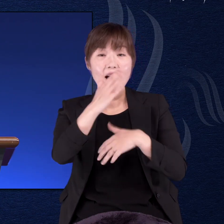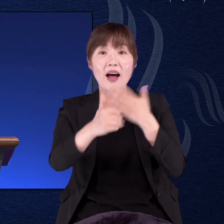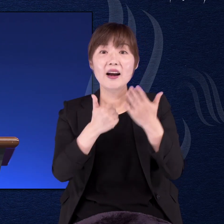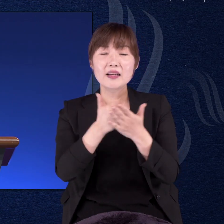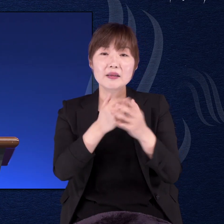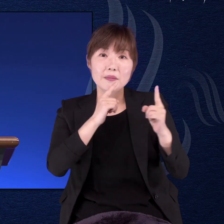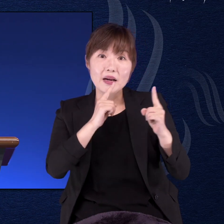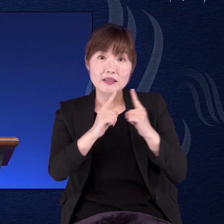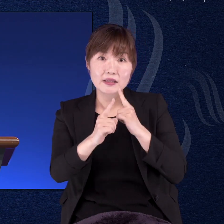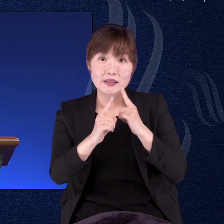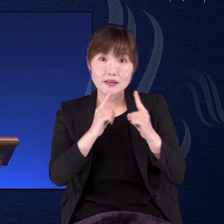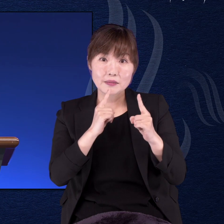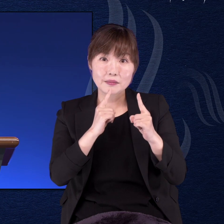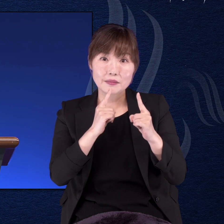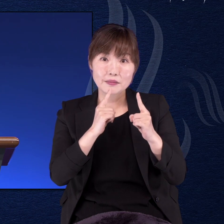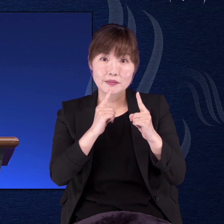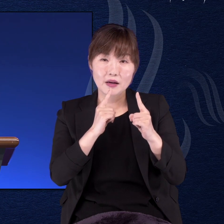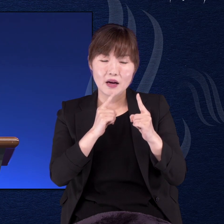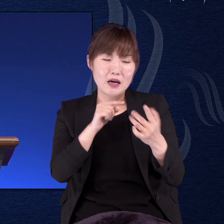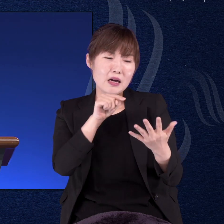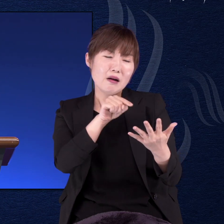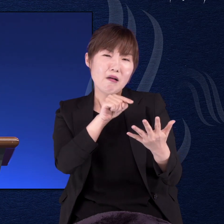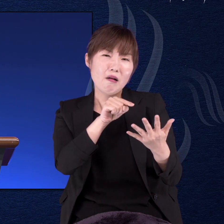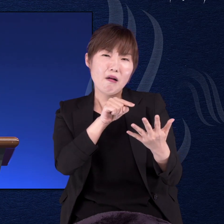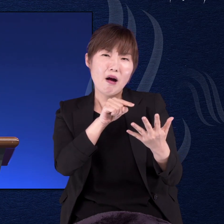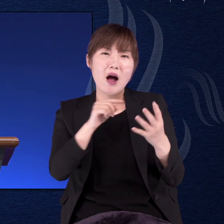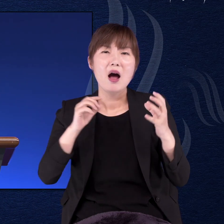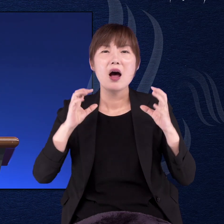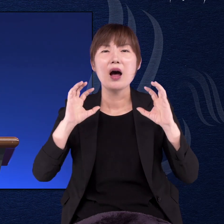마음을 아이들에게 알려주셔야 합니다.